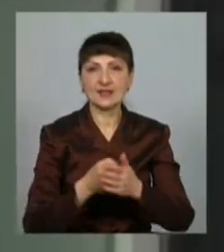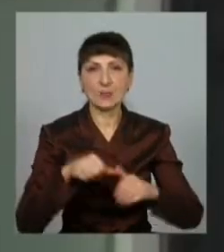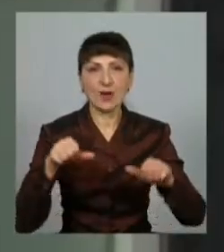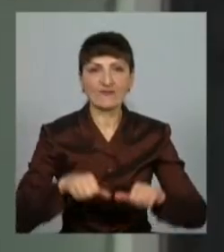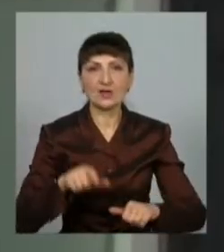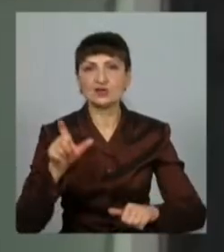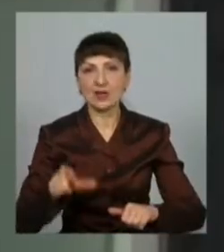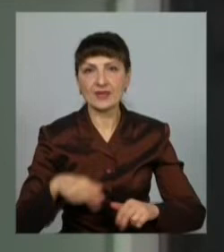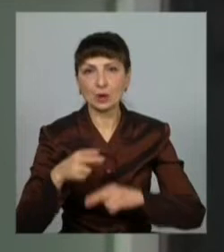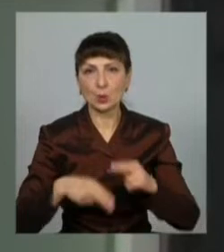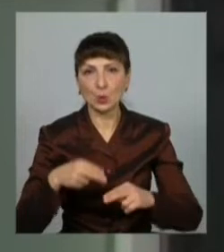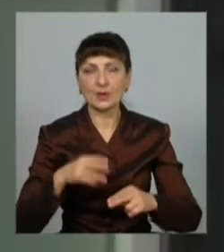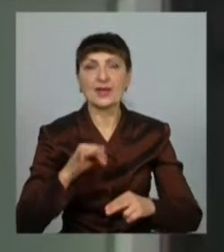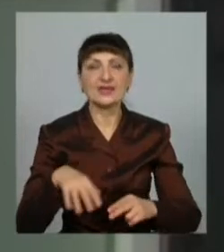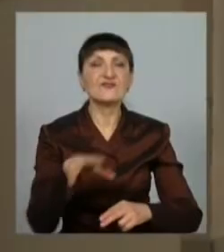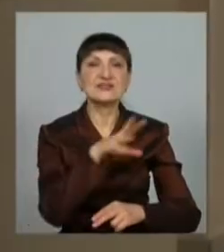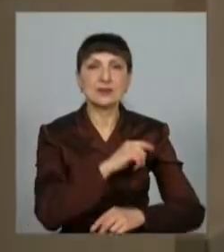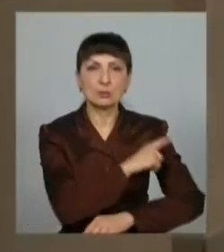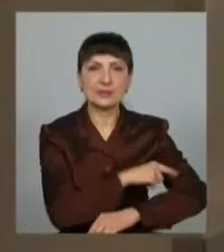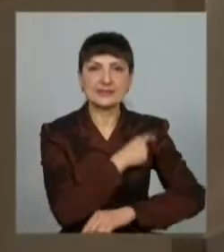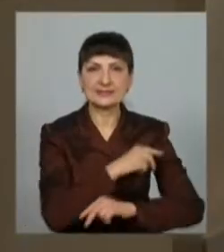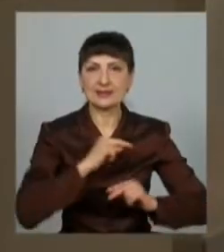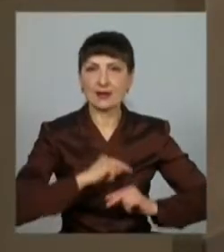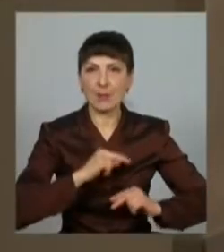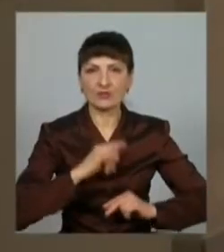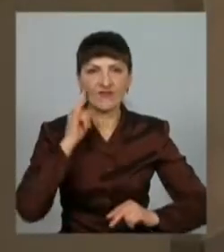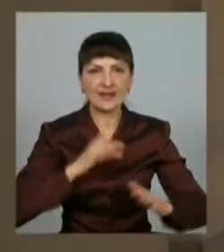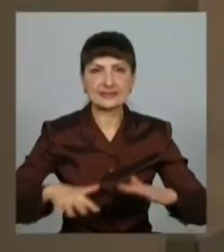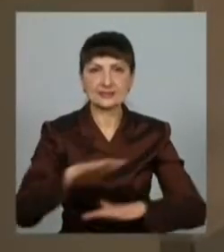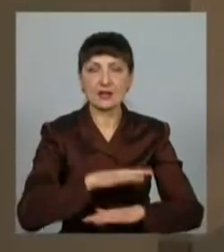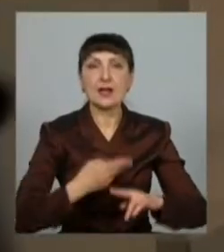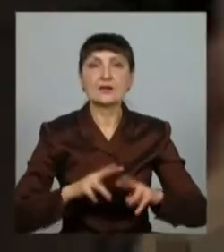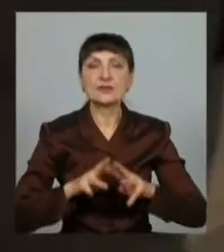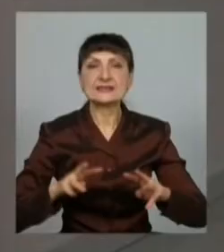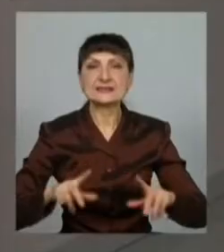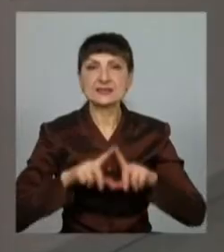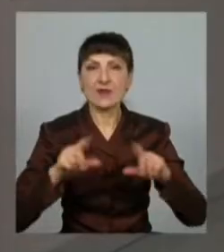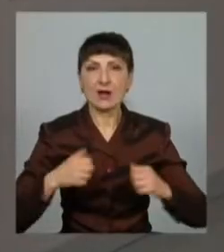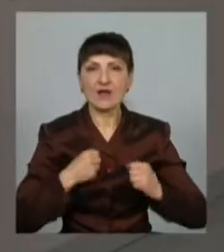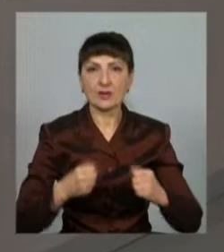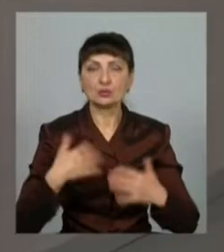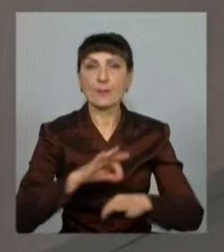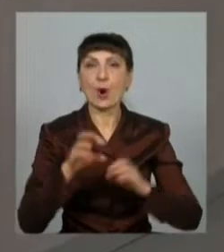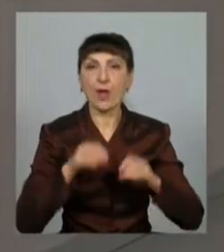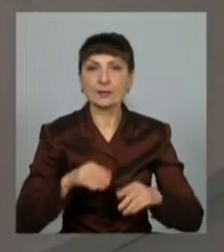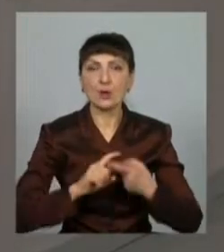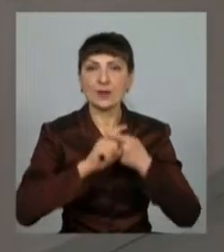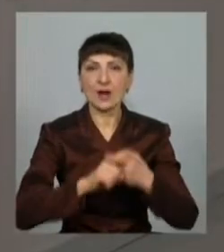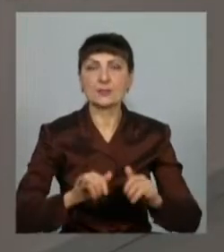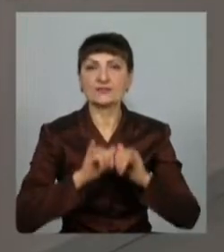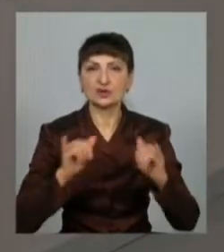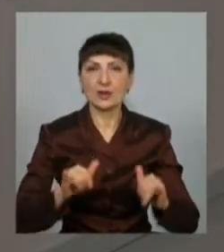пострадавшего хирурга так и всех медицинских работников страны для этого обмена здоровья разработали проект он направлен на повышение